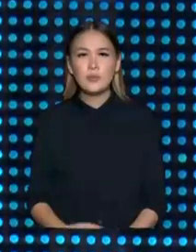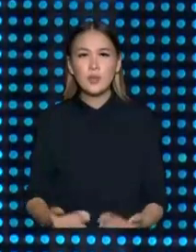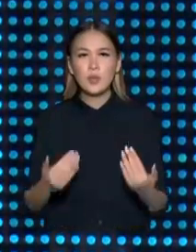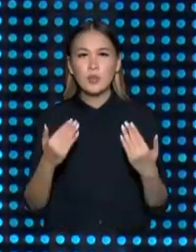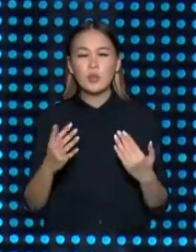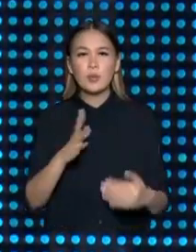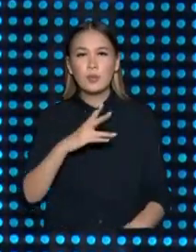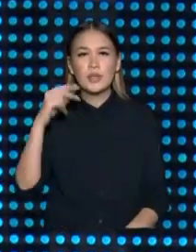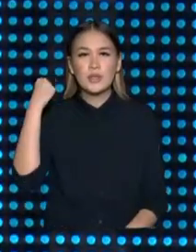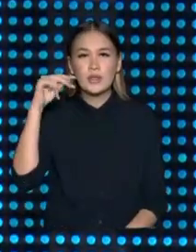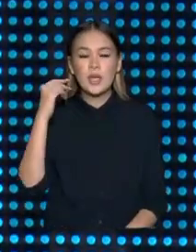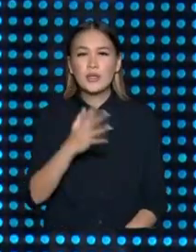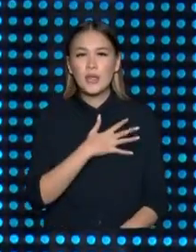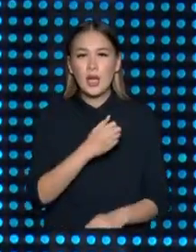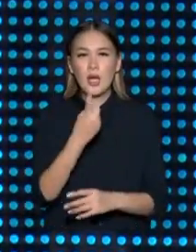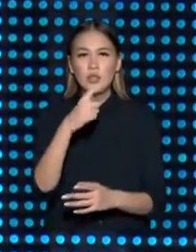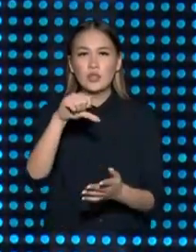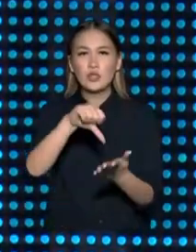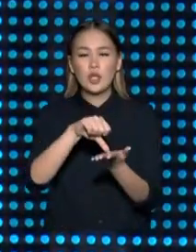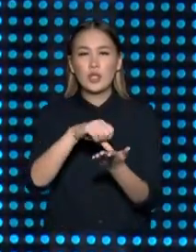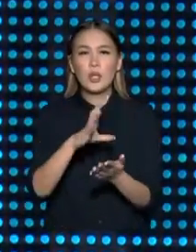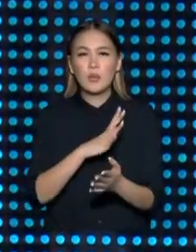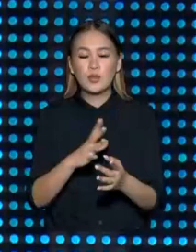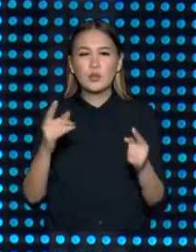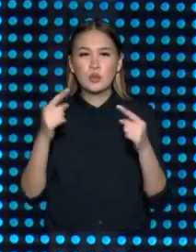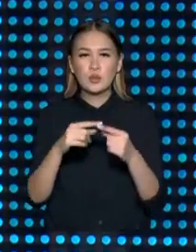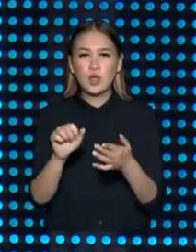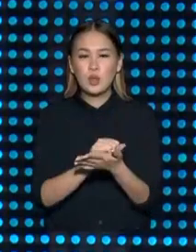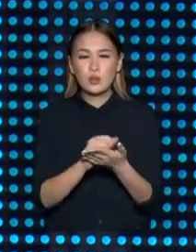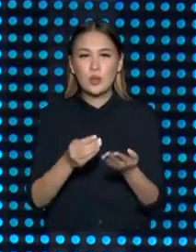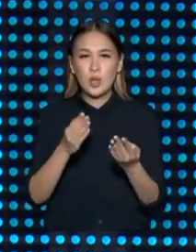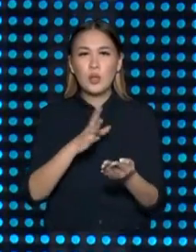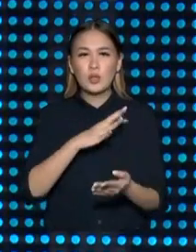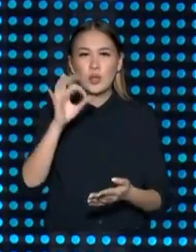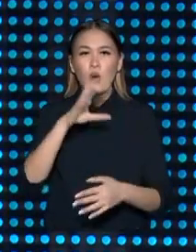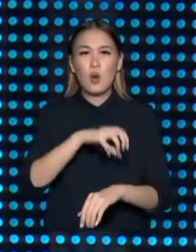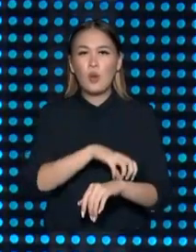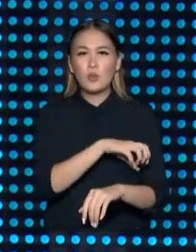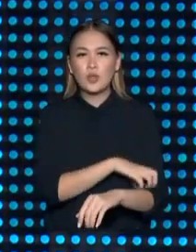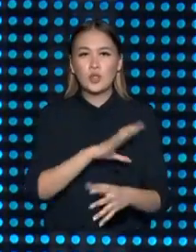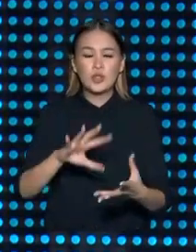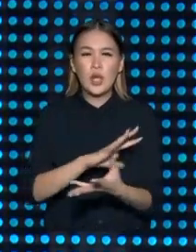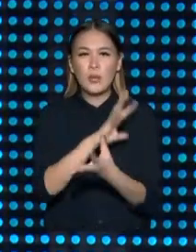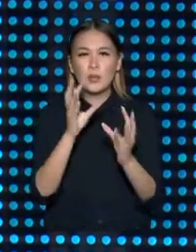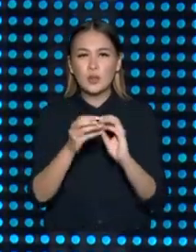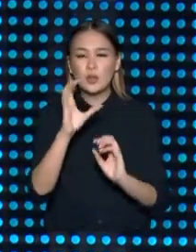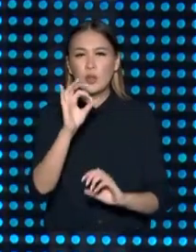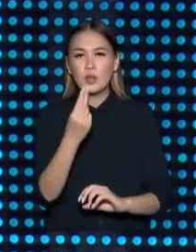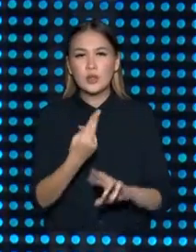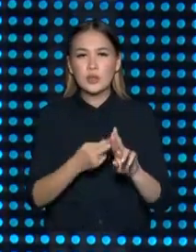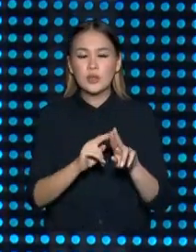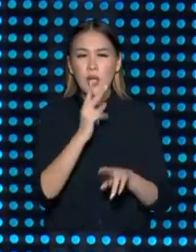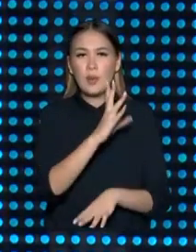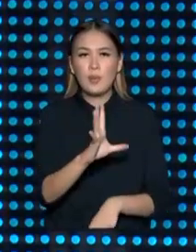Бүгін президенттікке тағы бір үміткер ресми түрде тіркелді. Орталық сайлау комиссиясы жалпы ұлттық